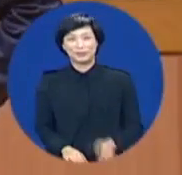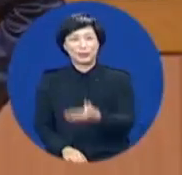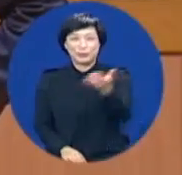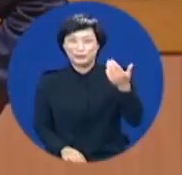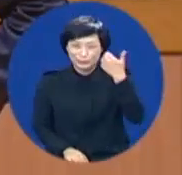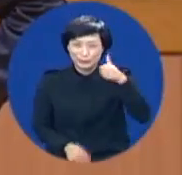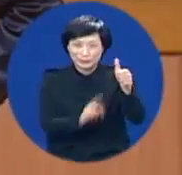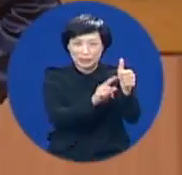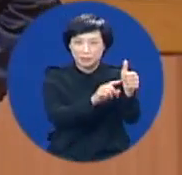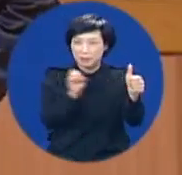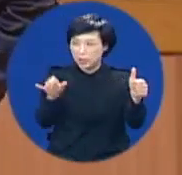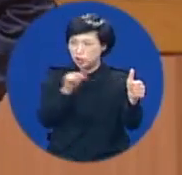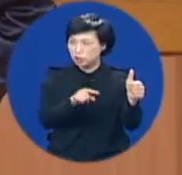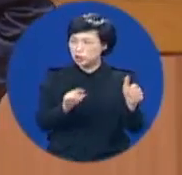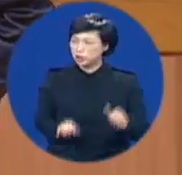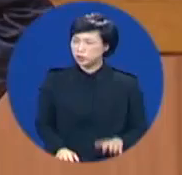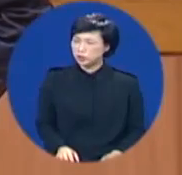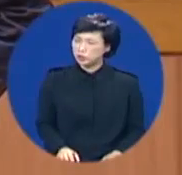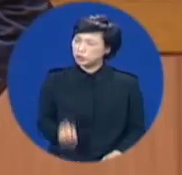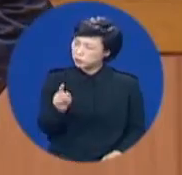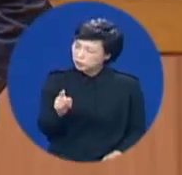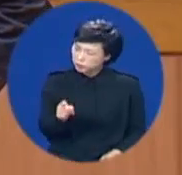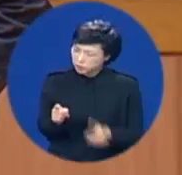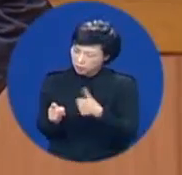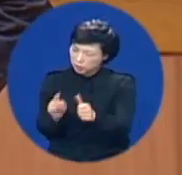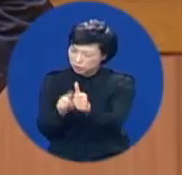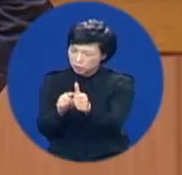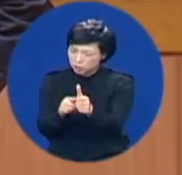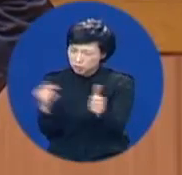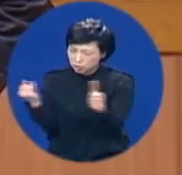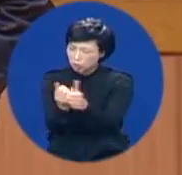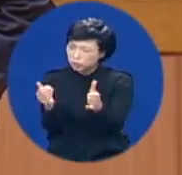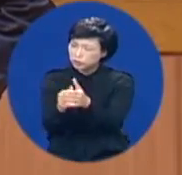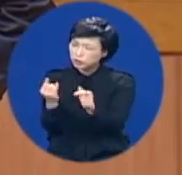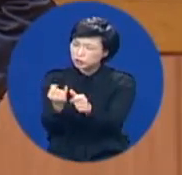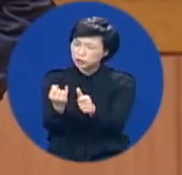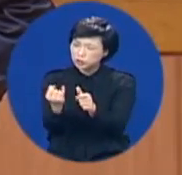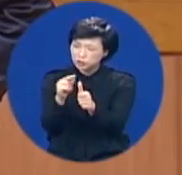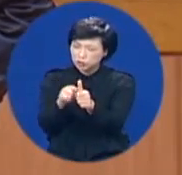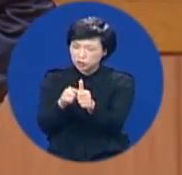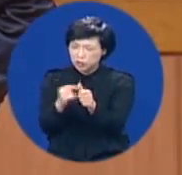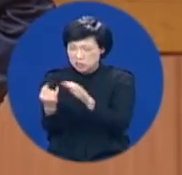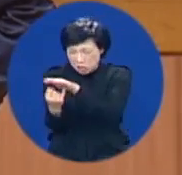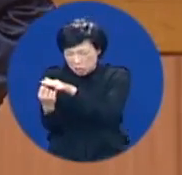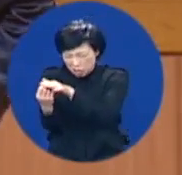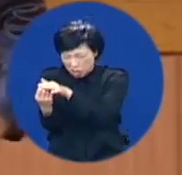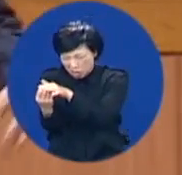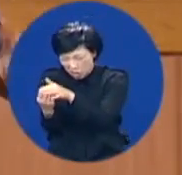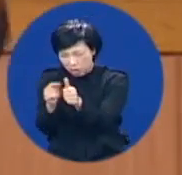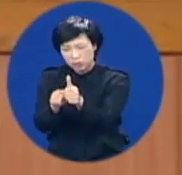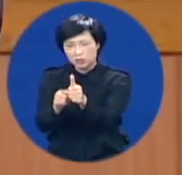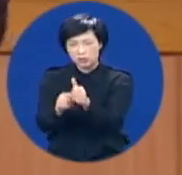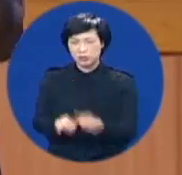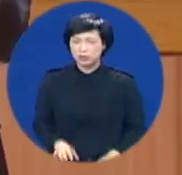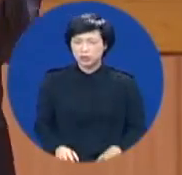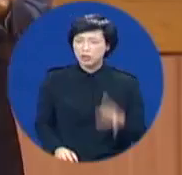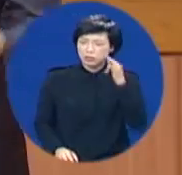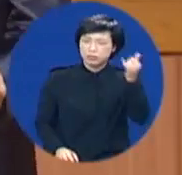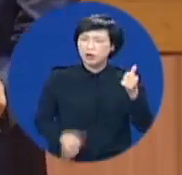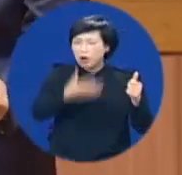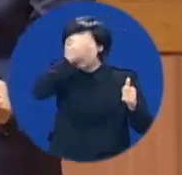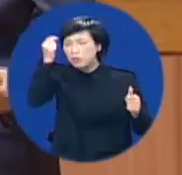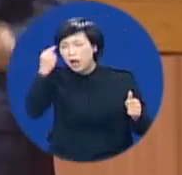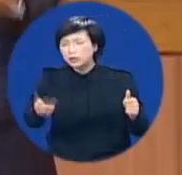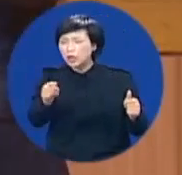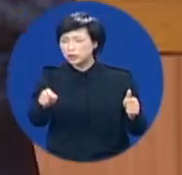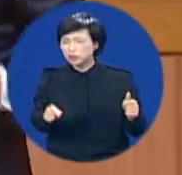야, 어떻게 너는 장가갔더니 말이오. 너희 섹시만 알고 왜 부모를 이렇게